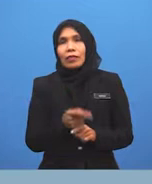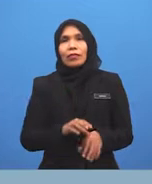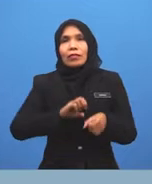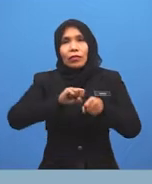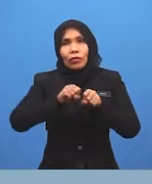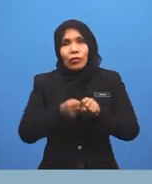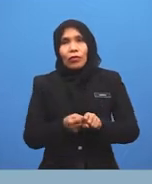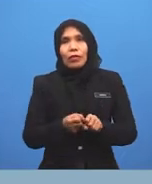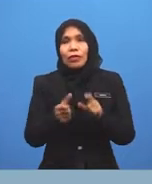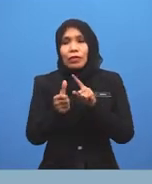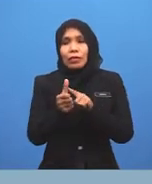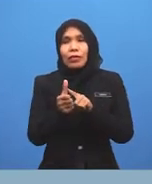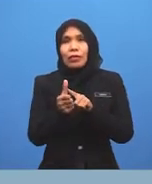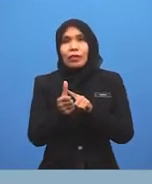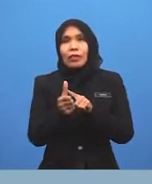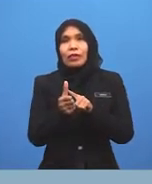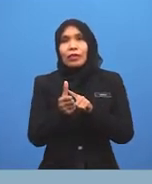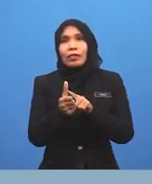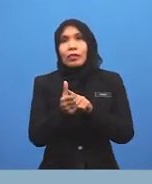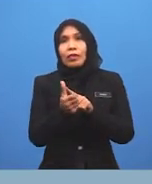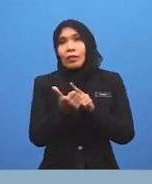jari adalah ke bawah.